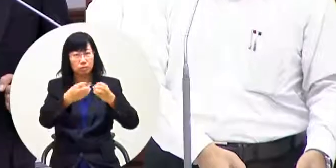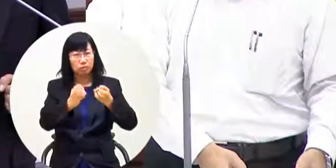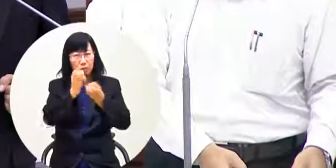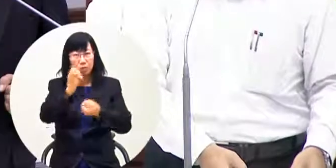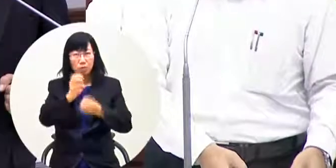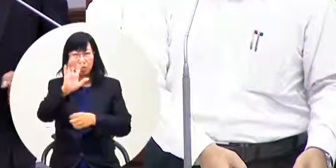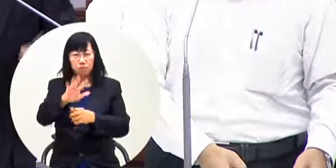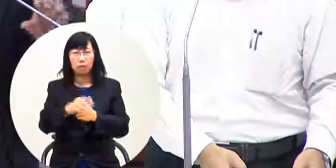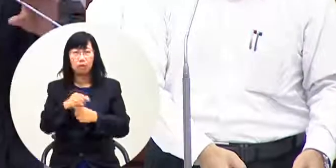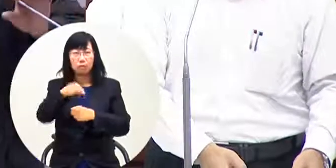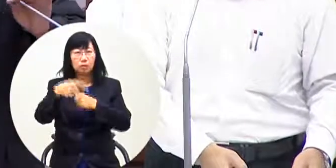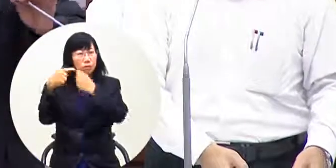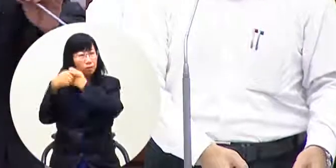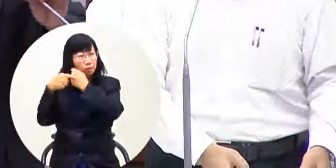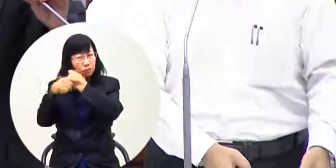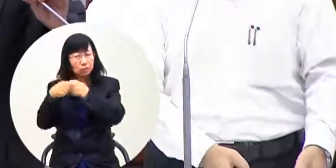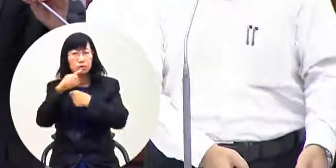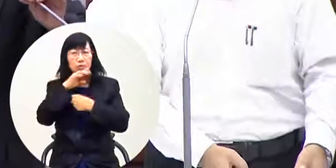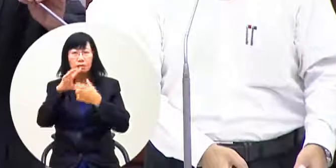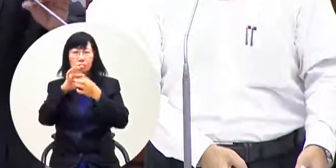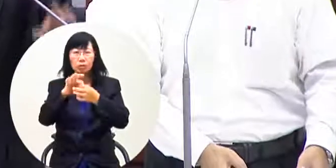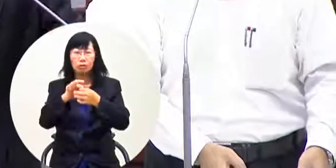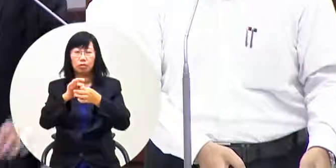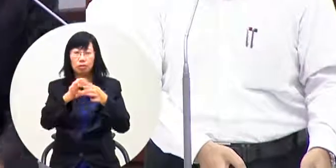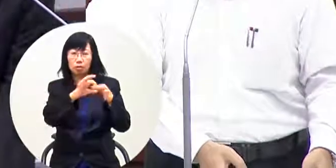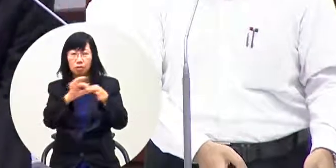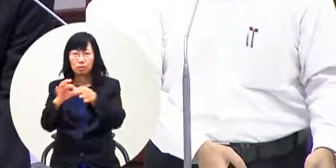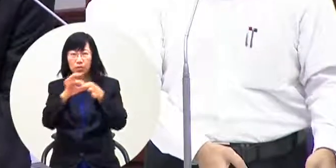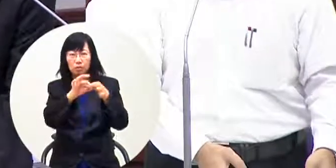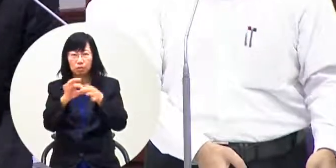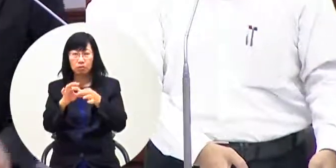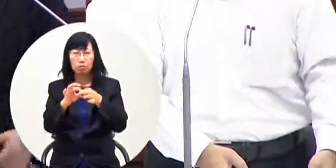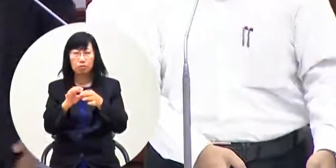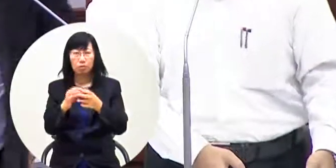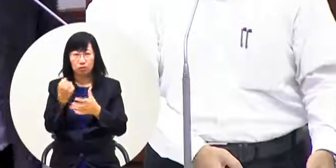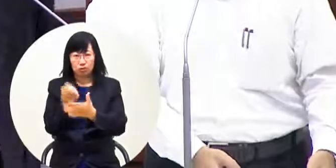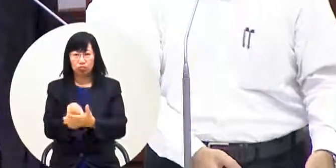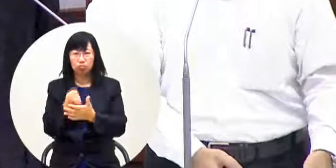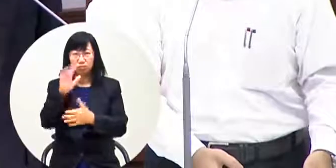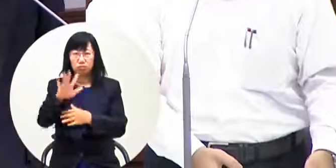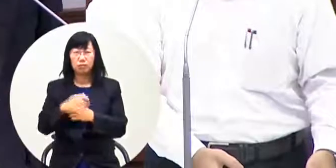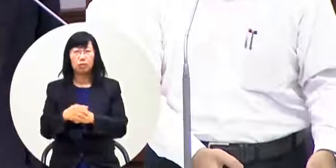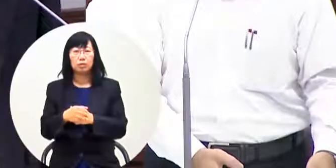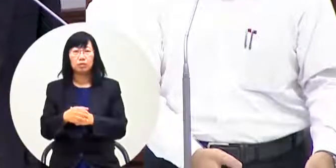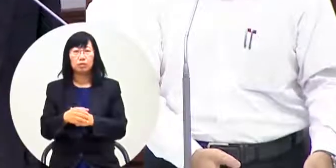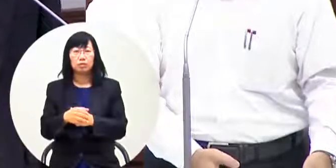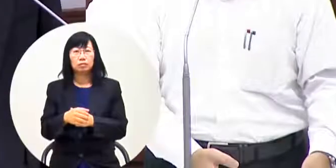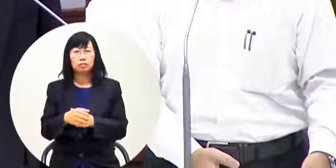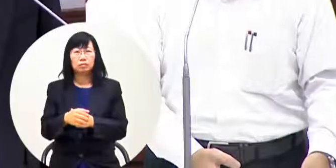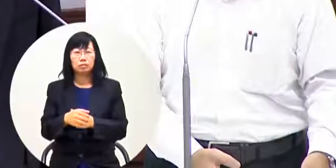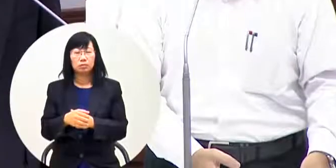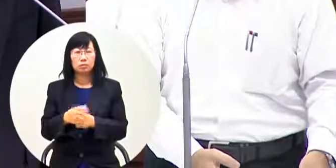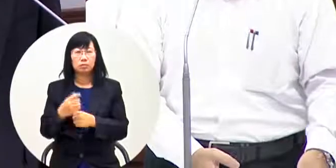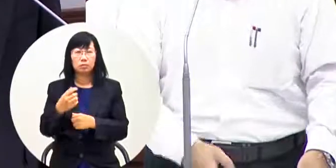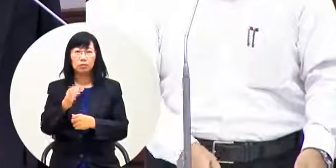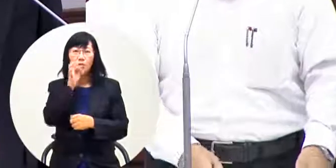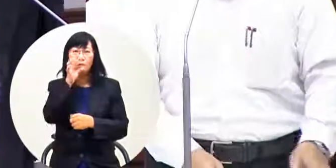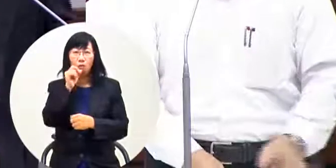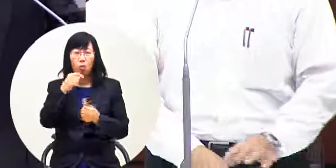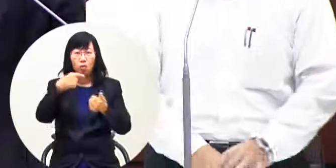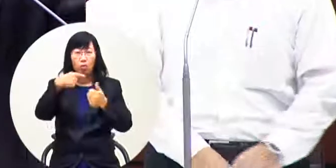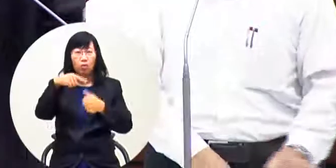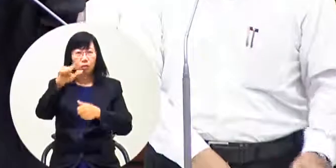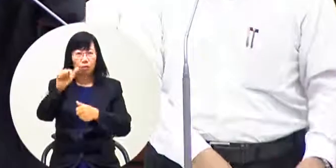是一个相关性。有相关性存在，但是他并在吴教授里面他也讲到并没有明确的因果关系，但